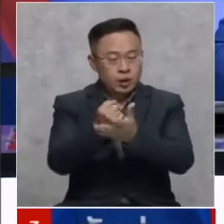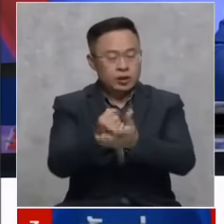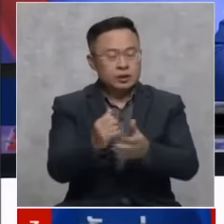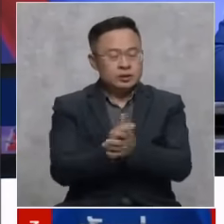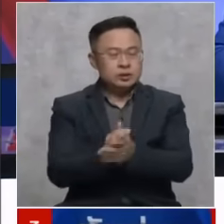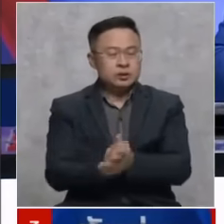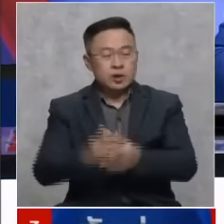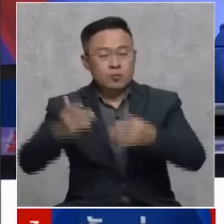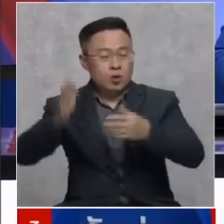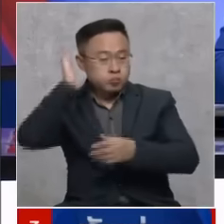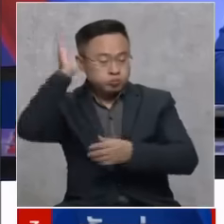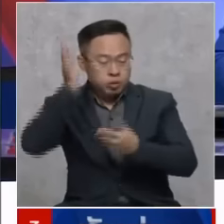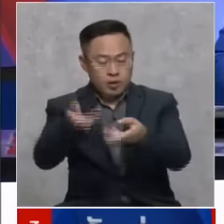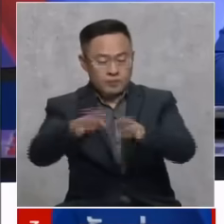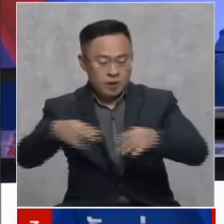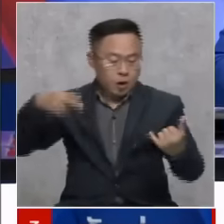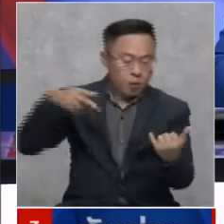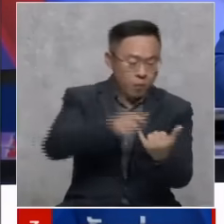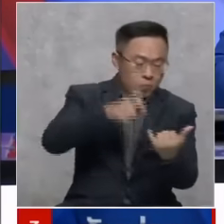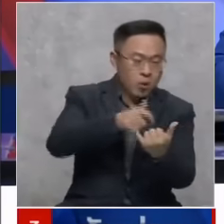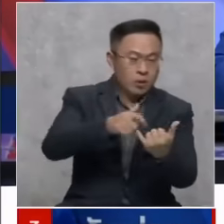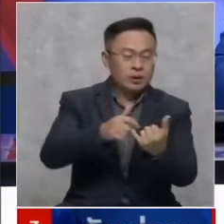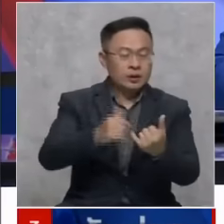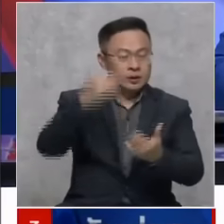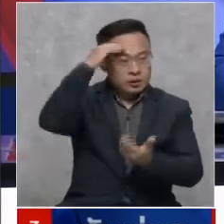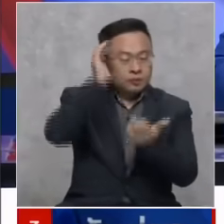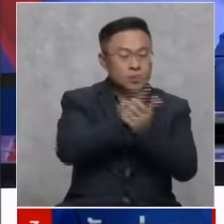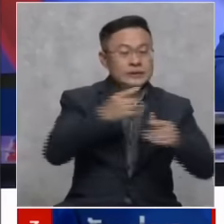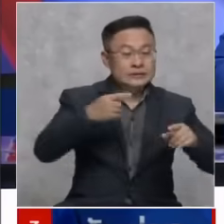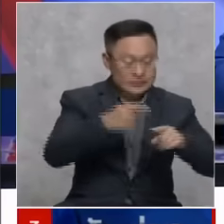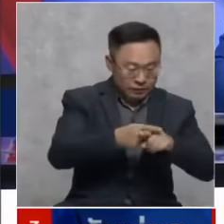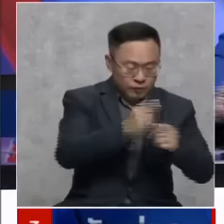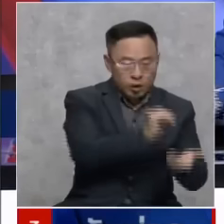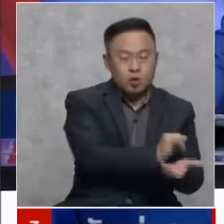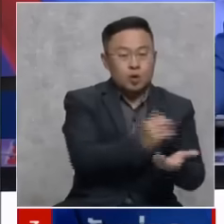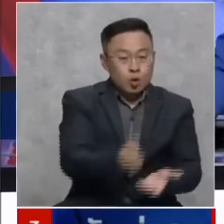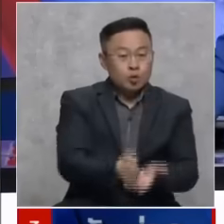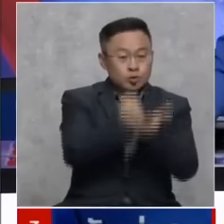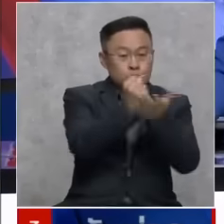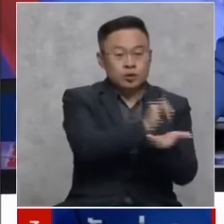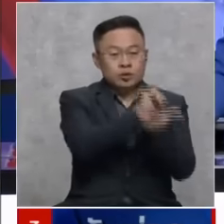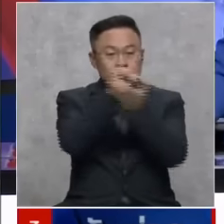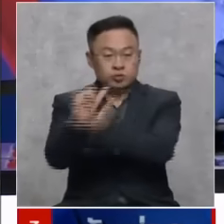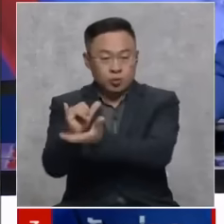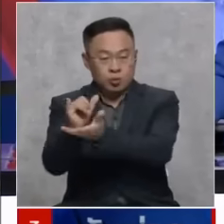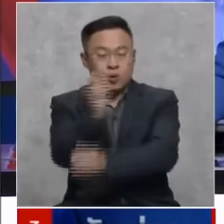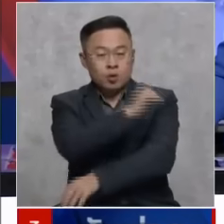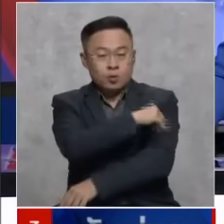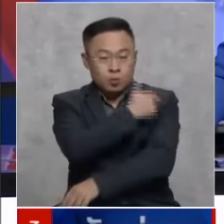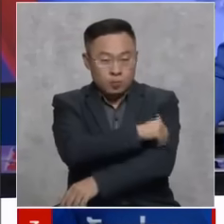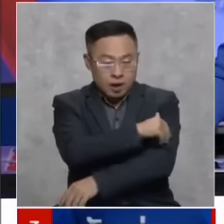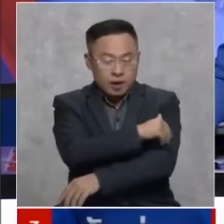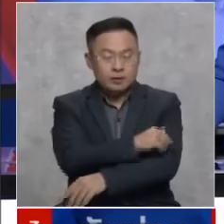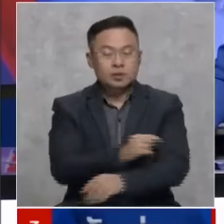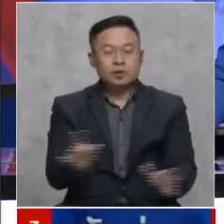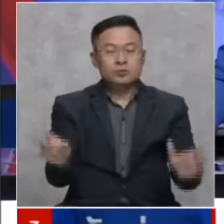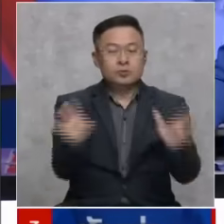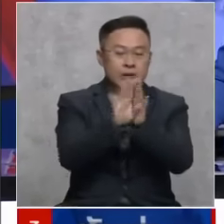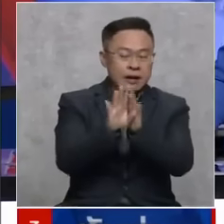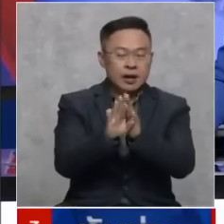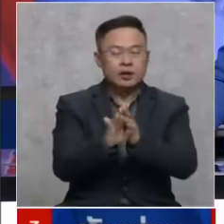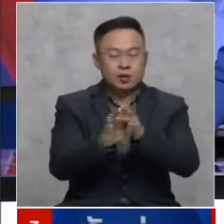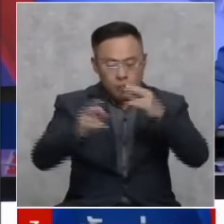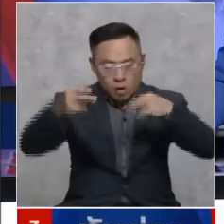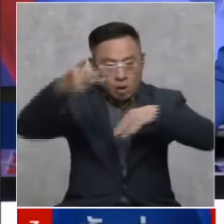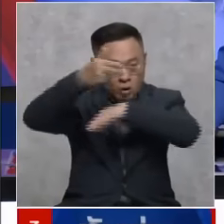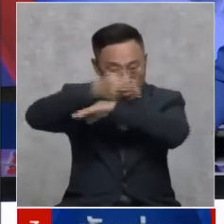แล้วไม่ได้มี10 20นายเหมือนที่ให้การนะคุณผู้ชมนะมีทั้งหมดแค่5นายเท่านั้นเอง คำให้การกับวงจรปิดเซิร์ฟเวอร์